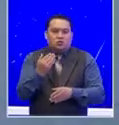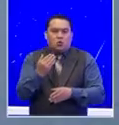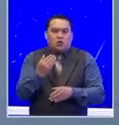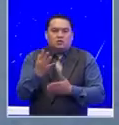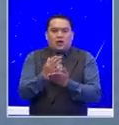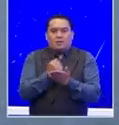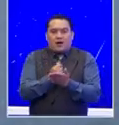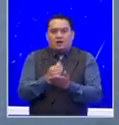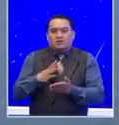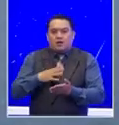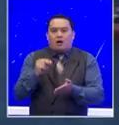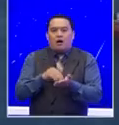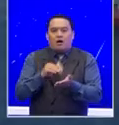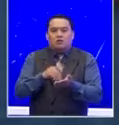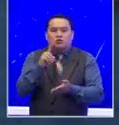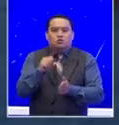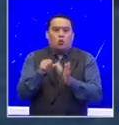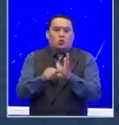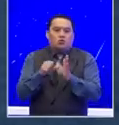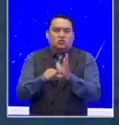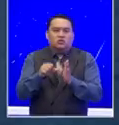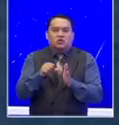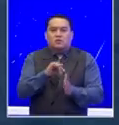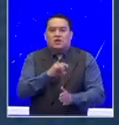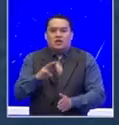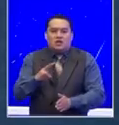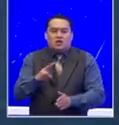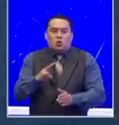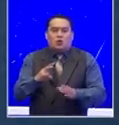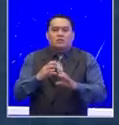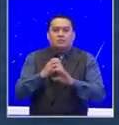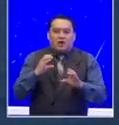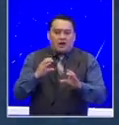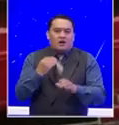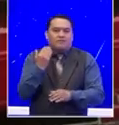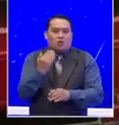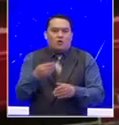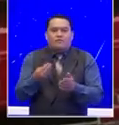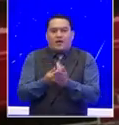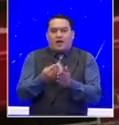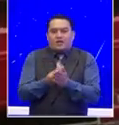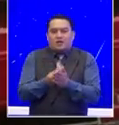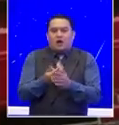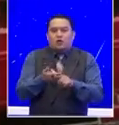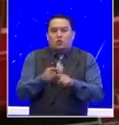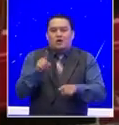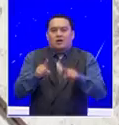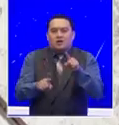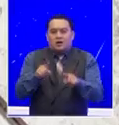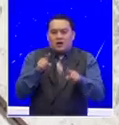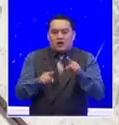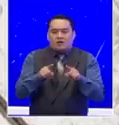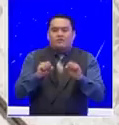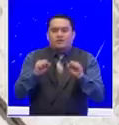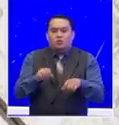резервы WTI оцениваются сейчас рекордные 160 миллионов баррелей. Поэтому финансовые трейдеры, которые редко имеют дело с